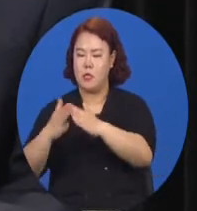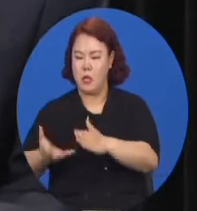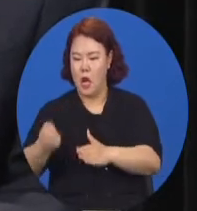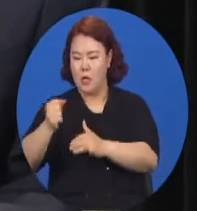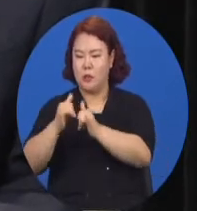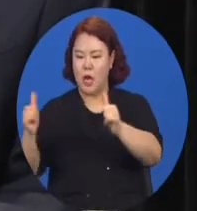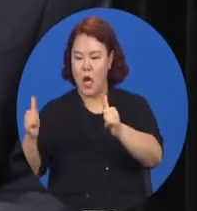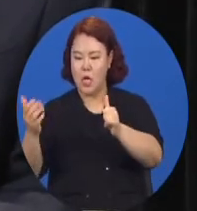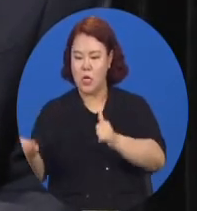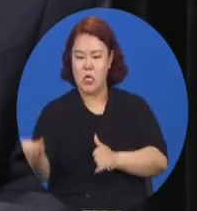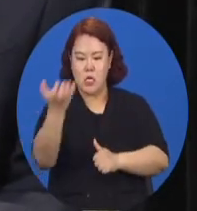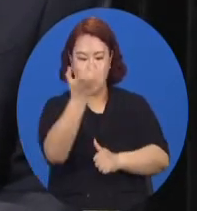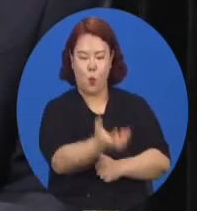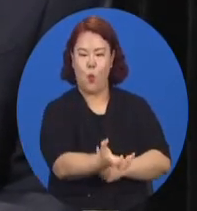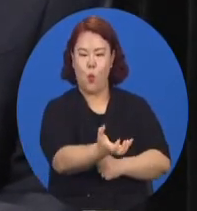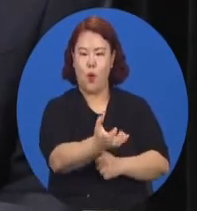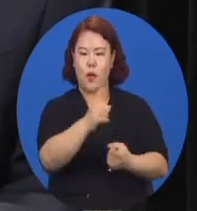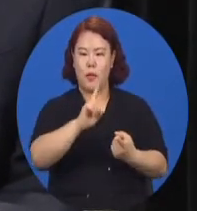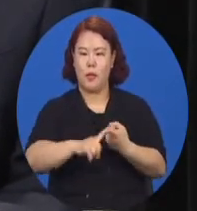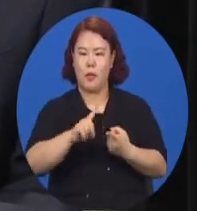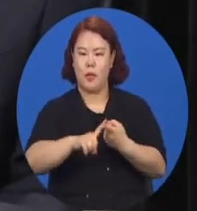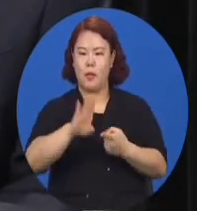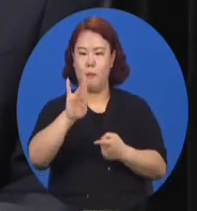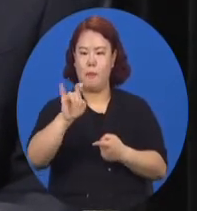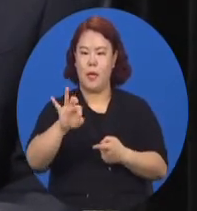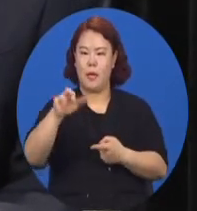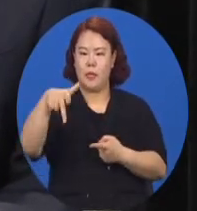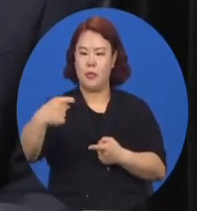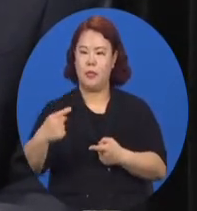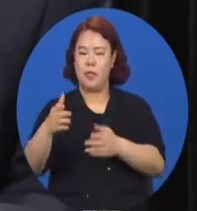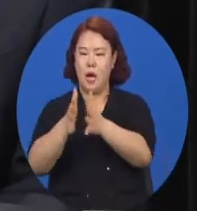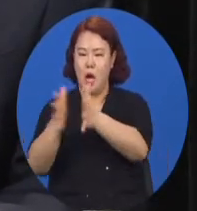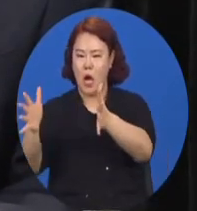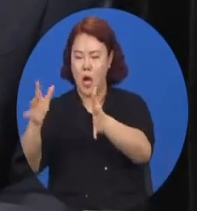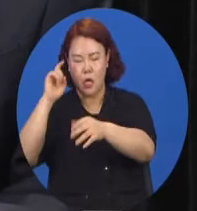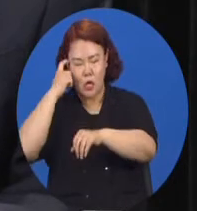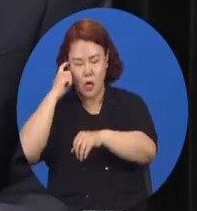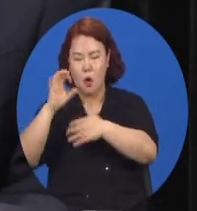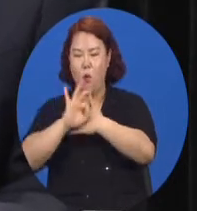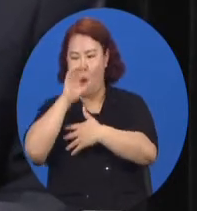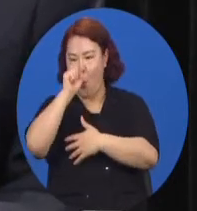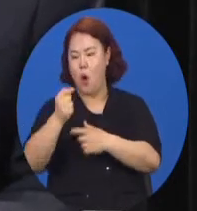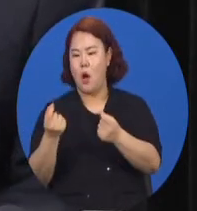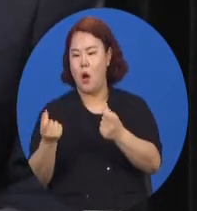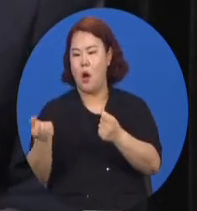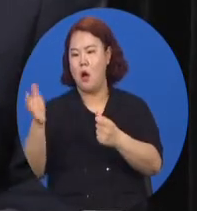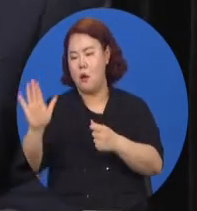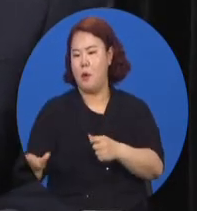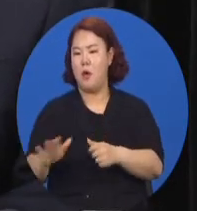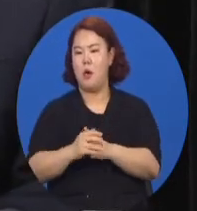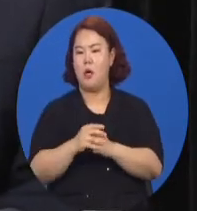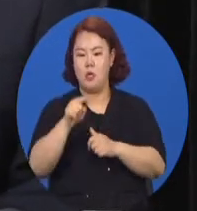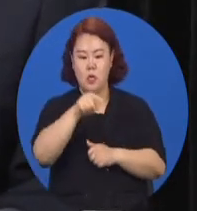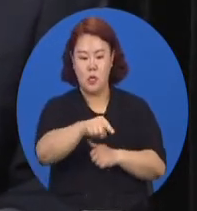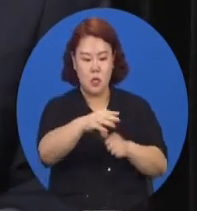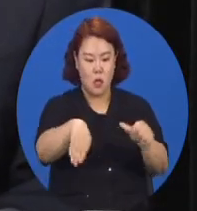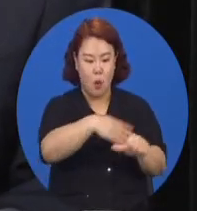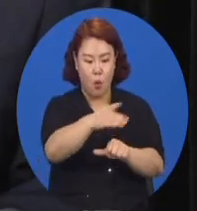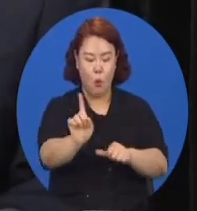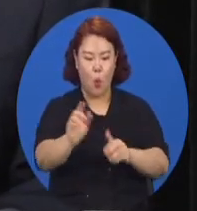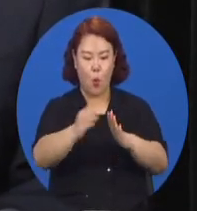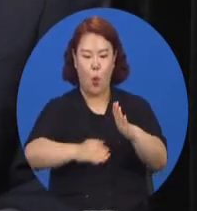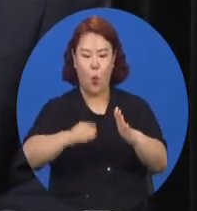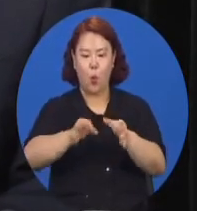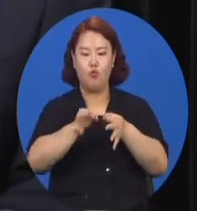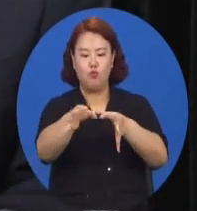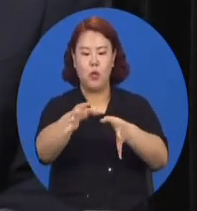분들의 이동할 수 있어서 뱅크 아파트 개념 이런 개념이면 좋겠지만 이것은 지금 공공투자를